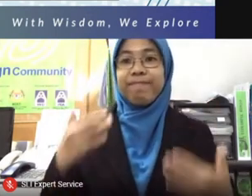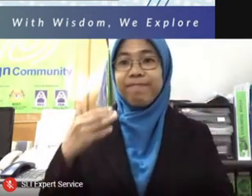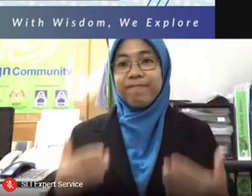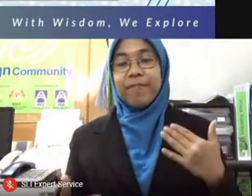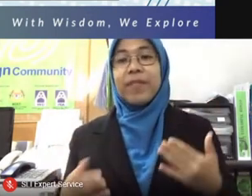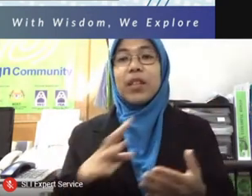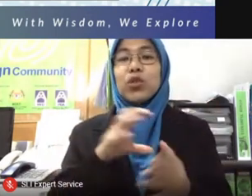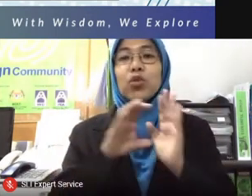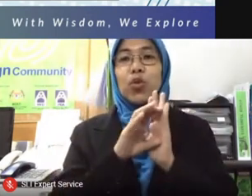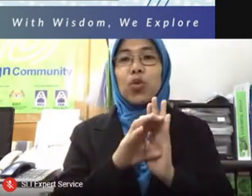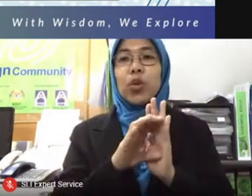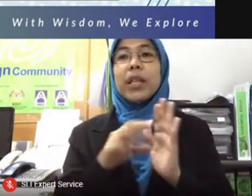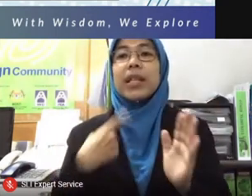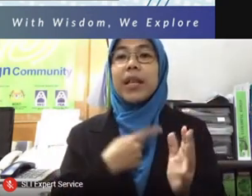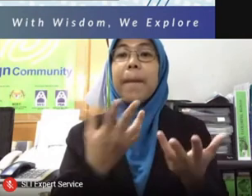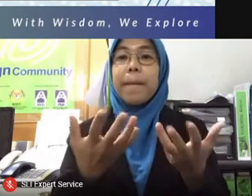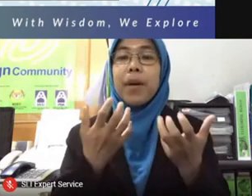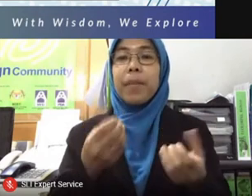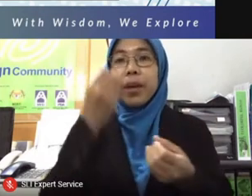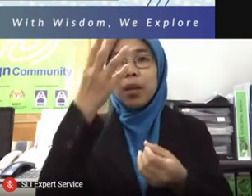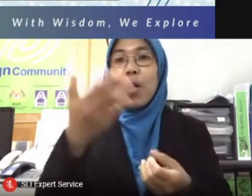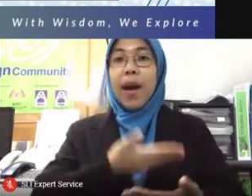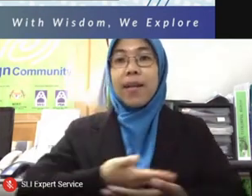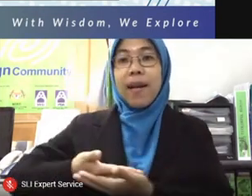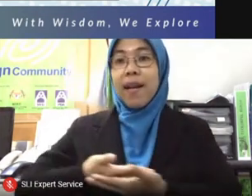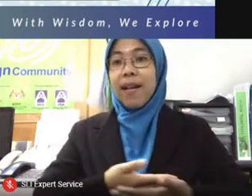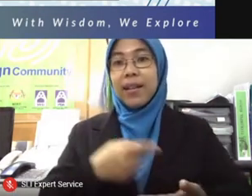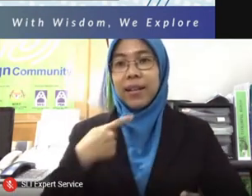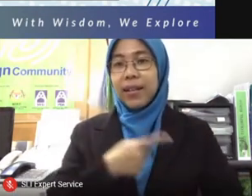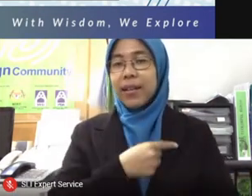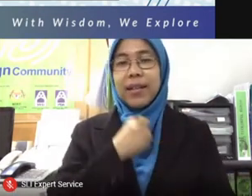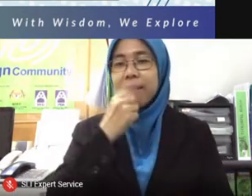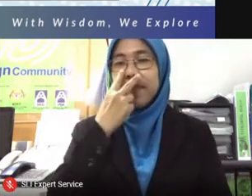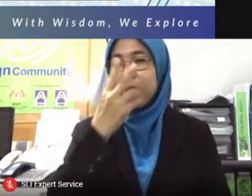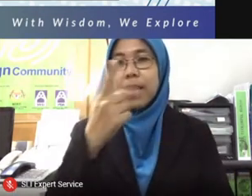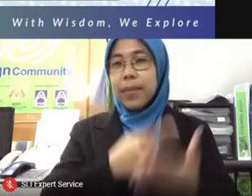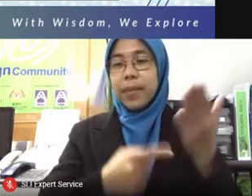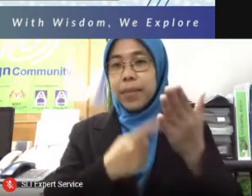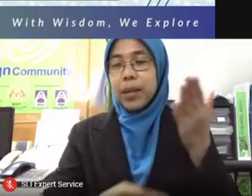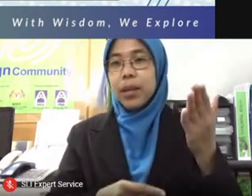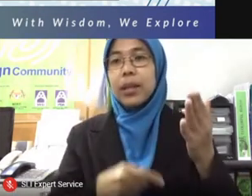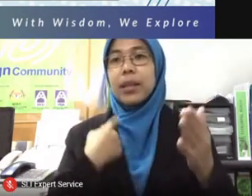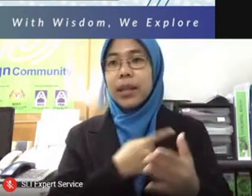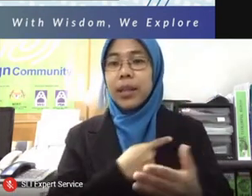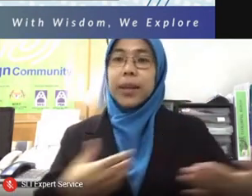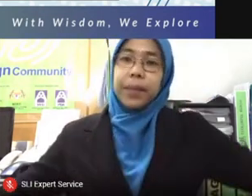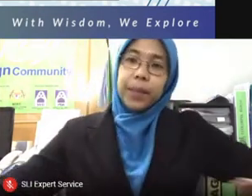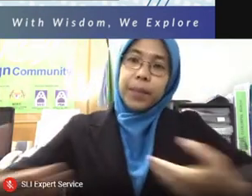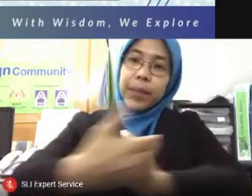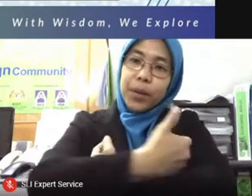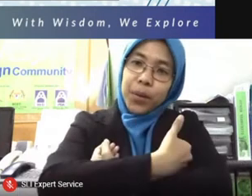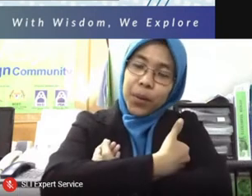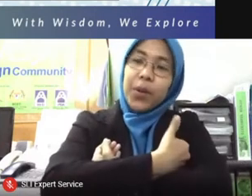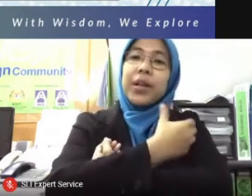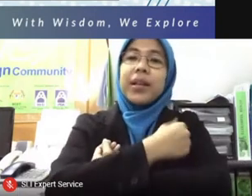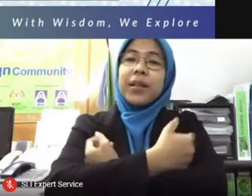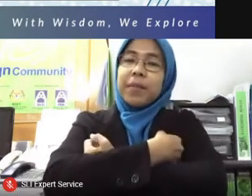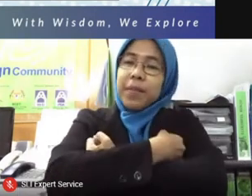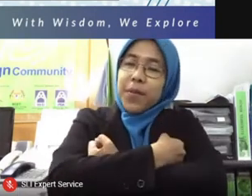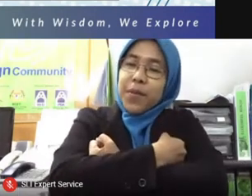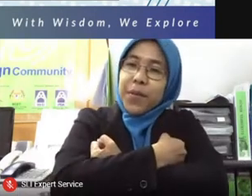macam kita nak bagi tahu anak kecil kita anak kecil kita tak nampak apa-apa. Jadi kita peluk dia, kita dakap